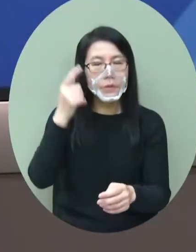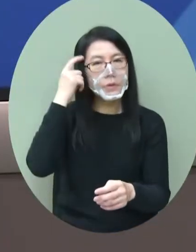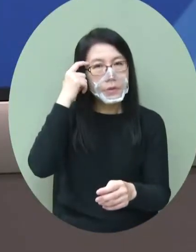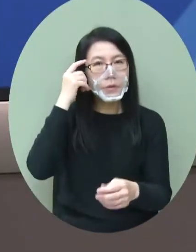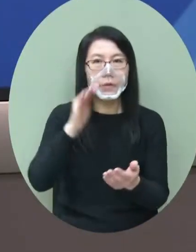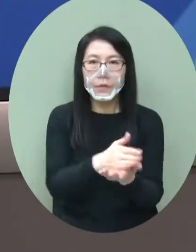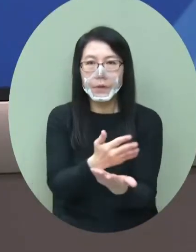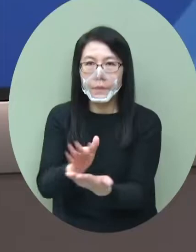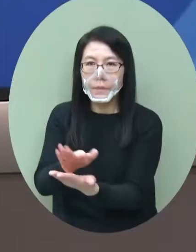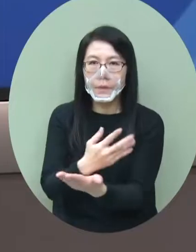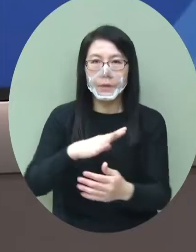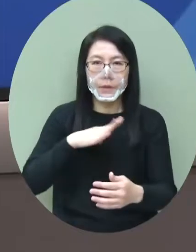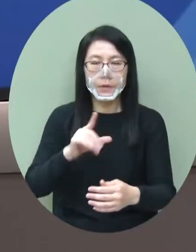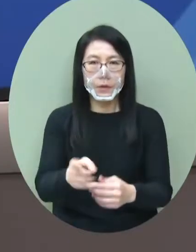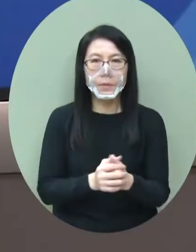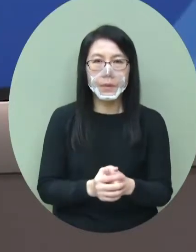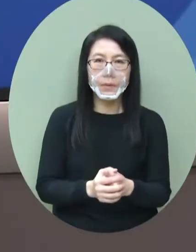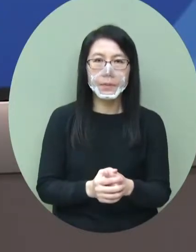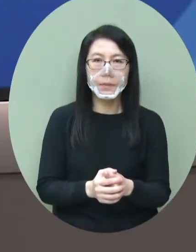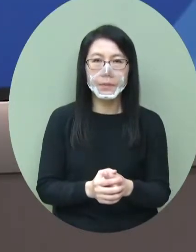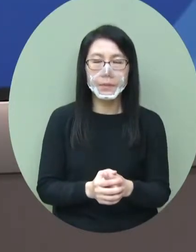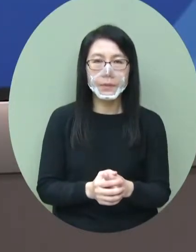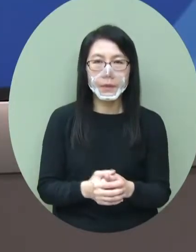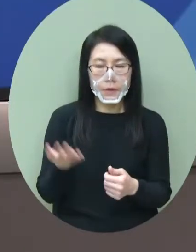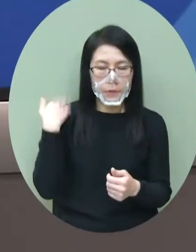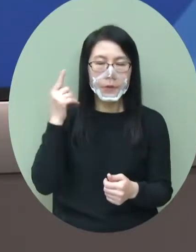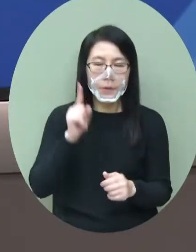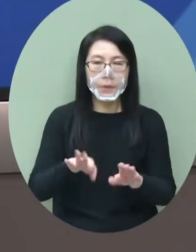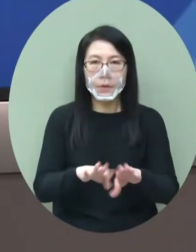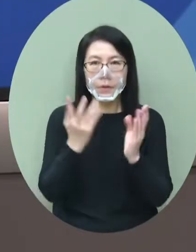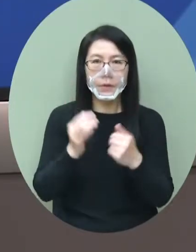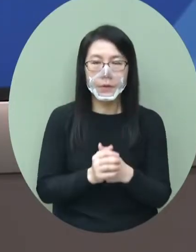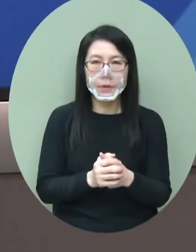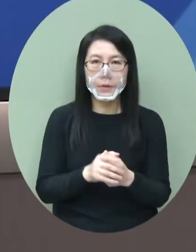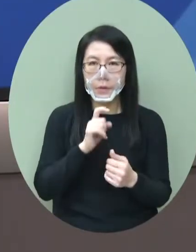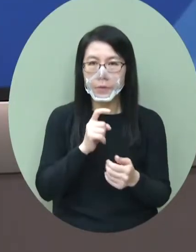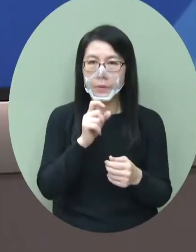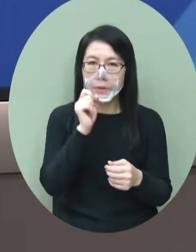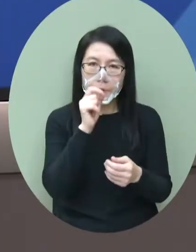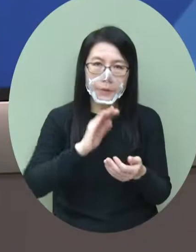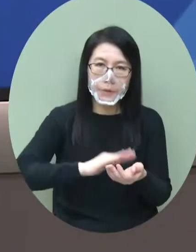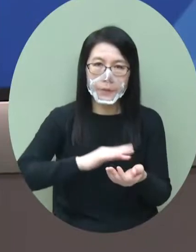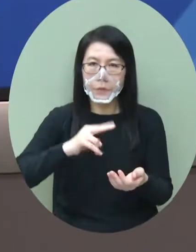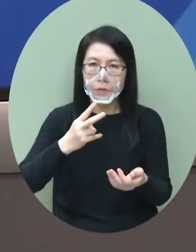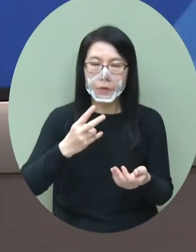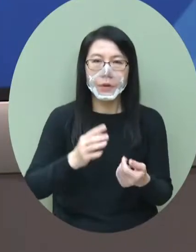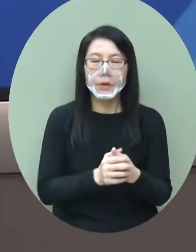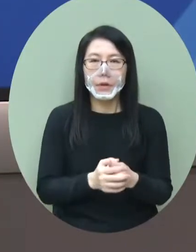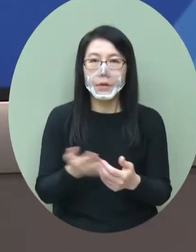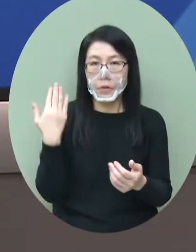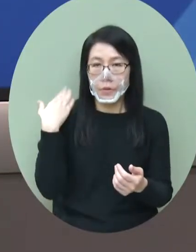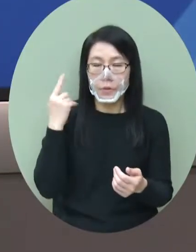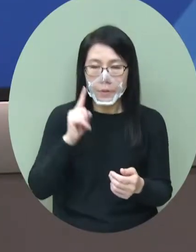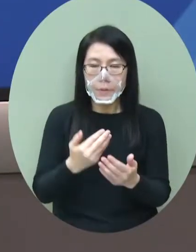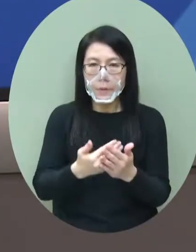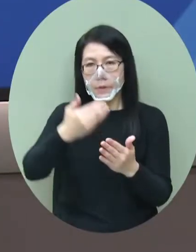也可以看得到这个分发的情况是怎么样。而且呢，当时上个星期呢，已经有一些因为我们因应的这个情